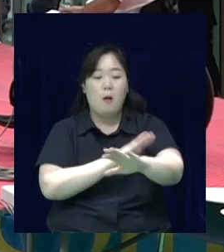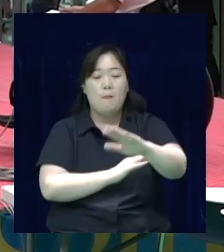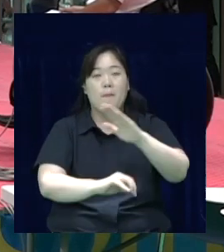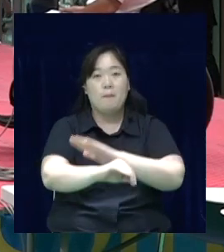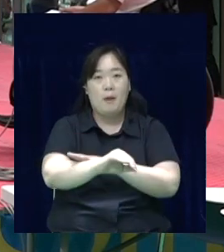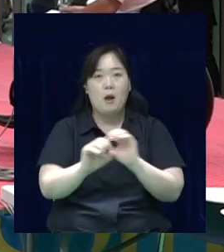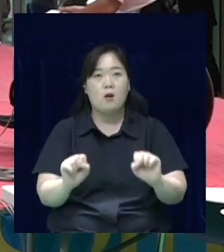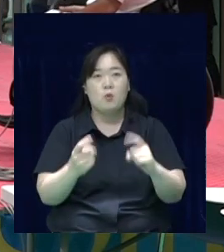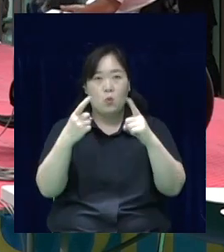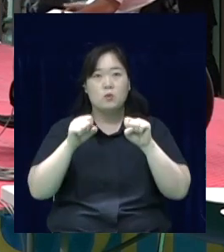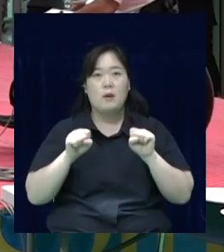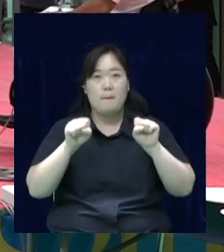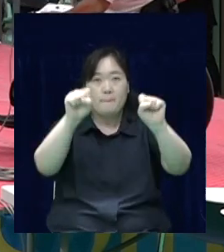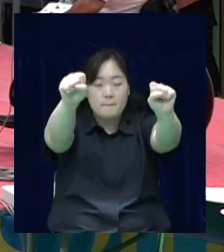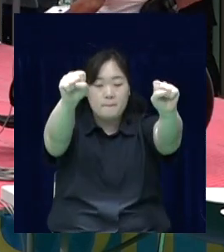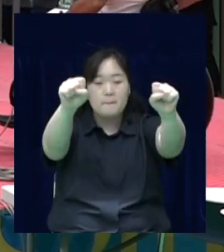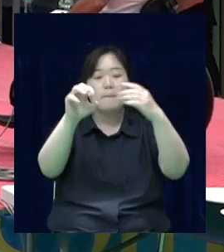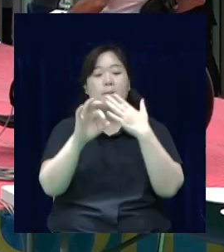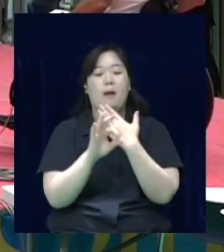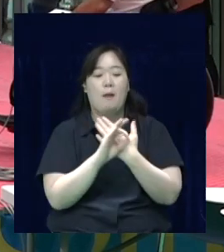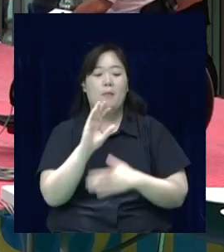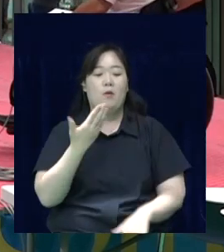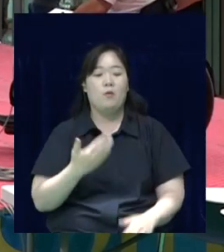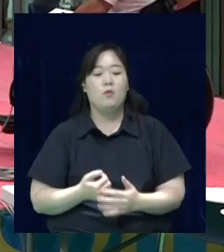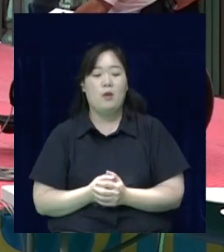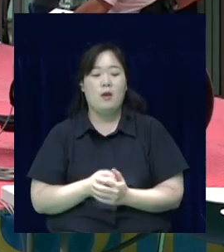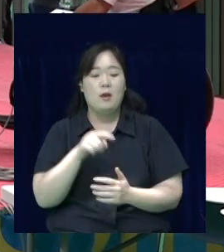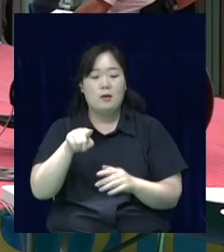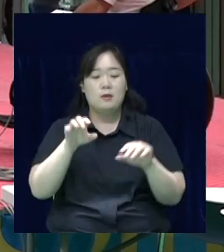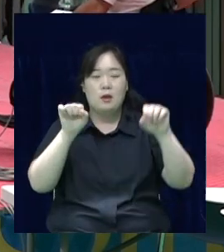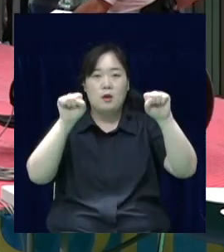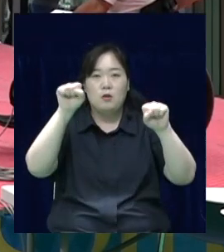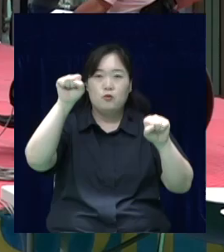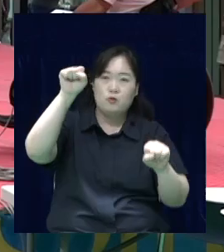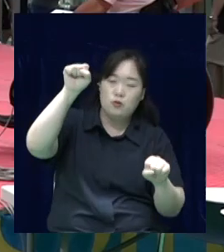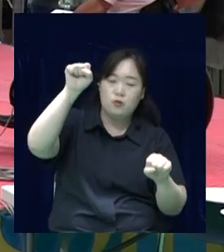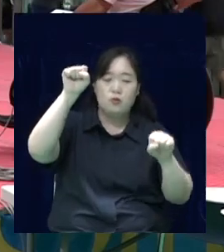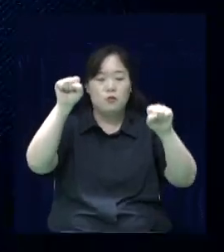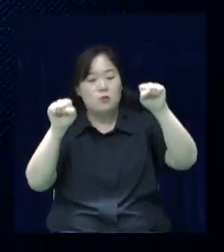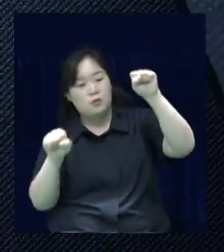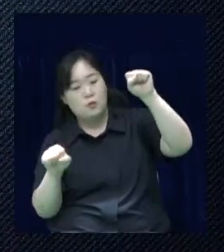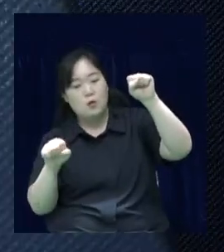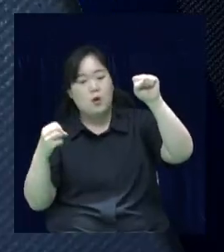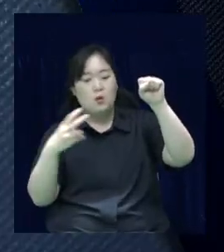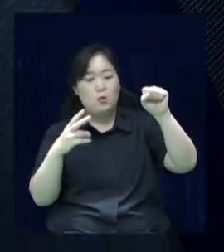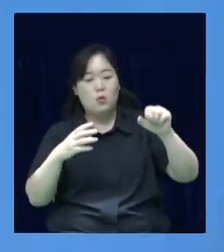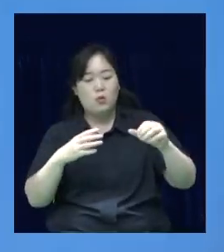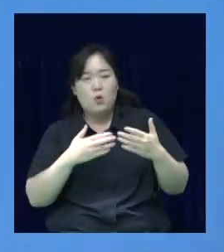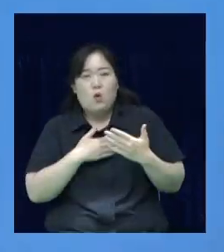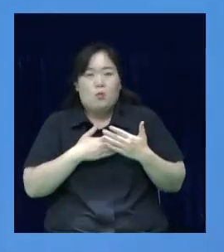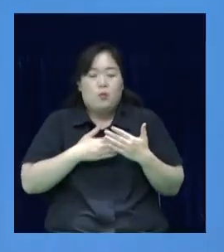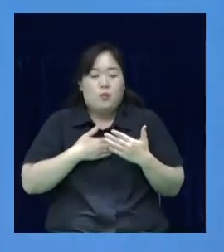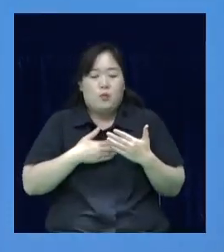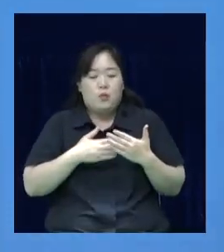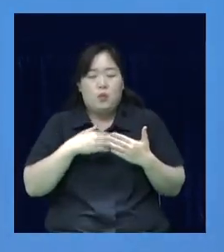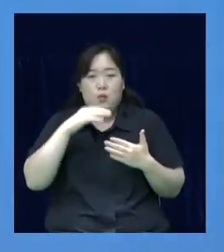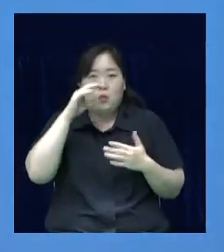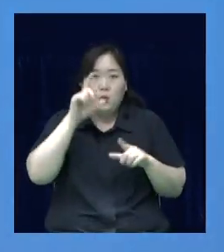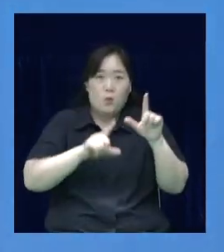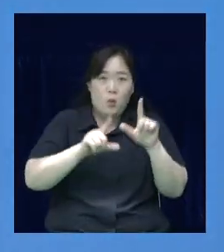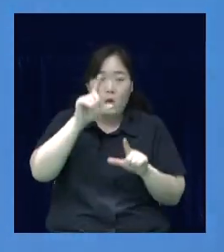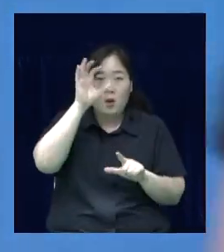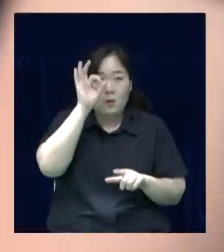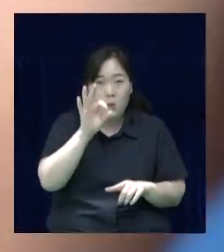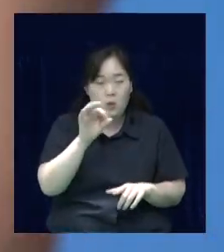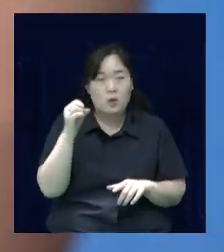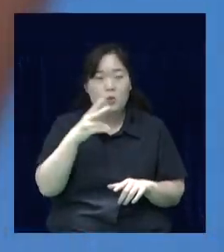됩니다. 네, 그래서 그 과정 중에 뭐 수평을 이루지 못한다던가 뭐 안정감에 있어서 불안함을 또 보인다던가 멈춘 과정에